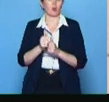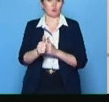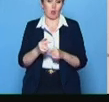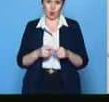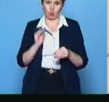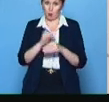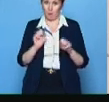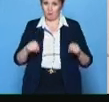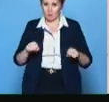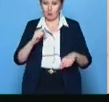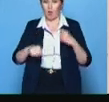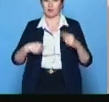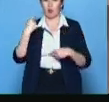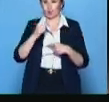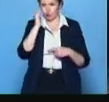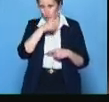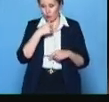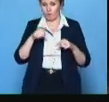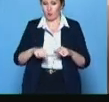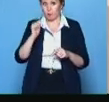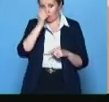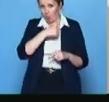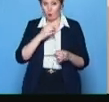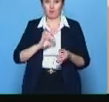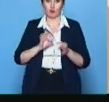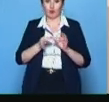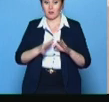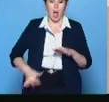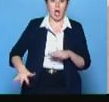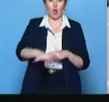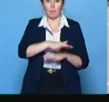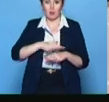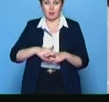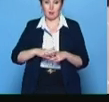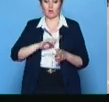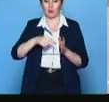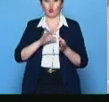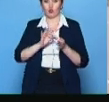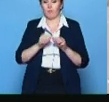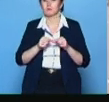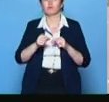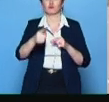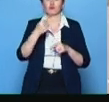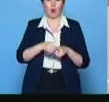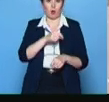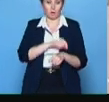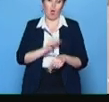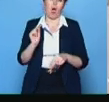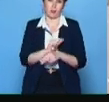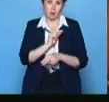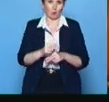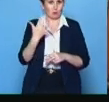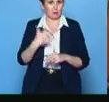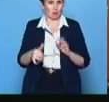на следующий год. В этом году в Ижевской агломерации, а это столица и ее окрестности в радиусе 100 километров, отремонтируют 56